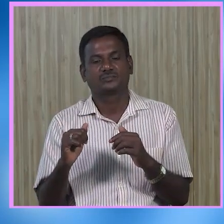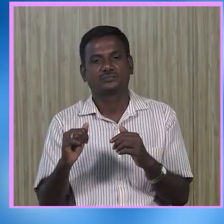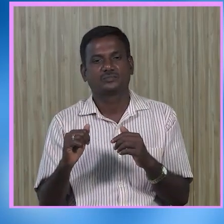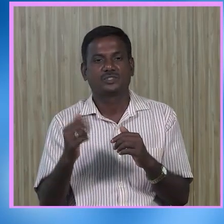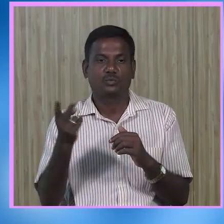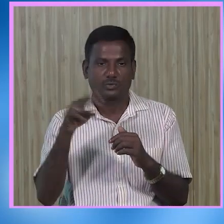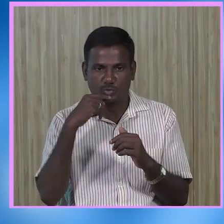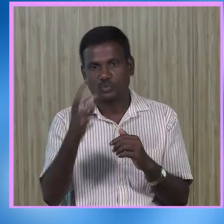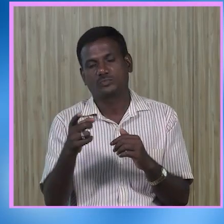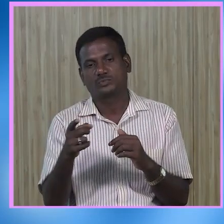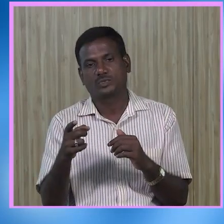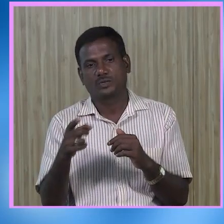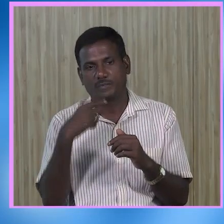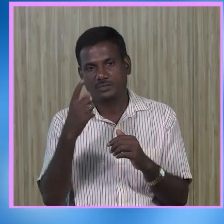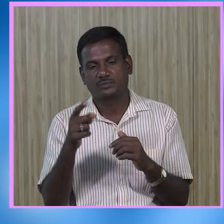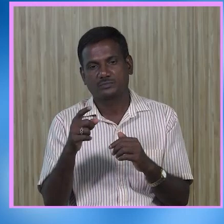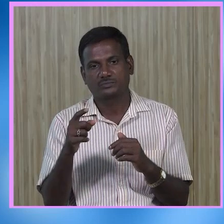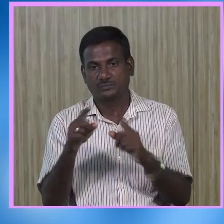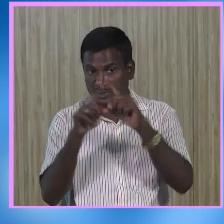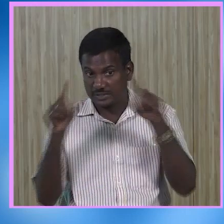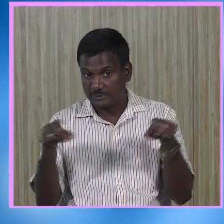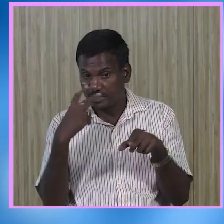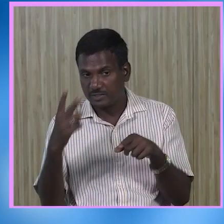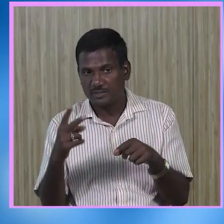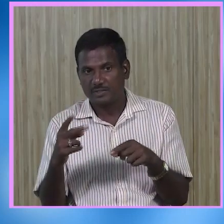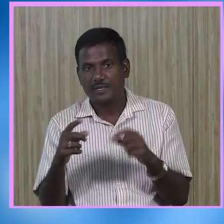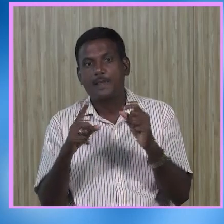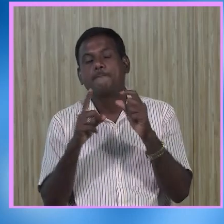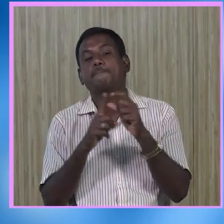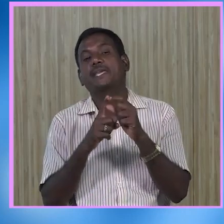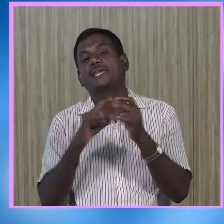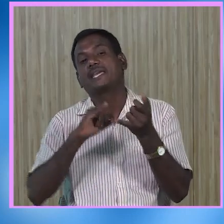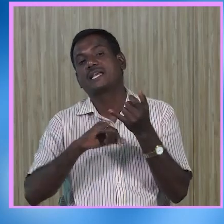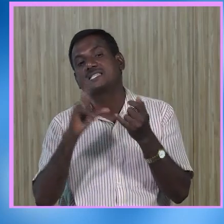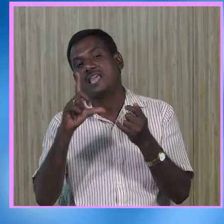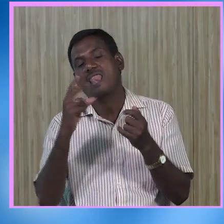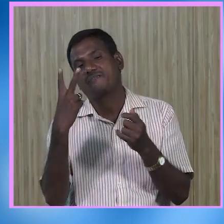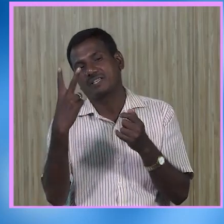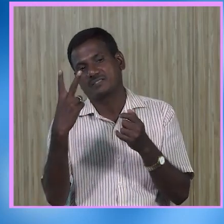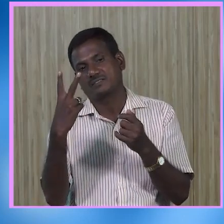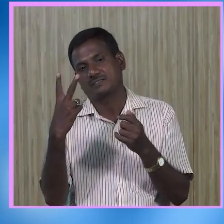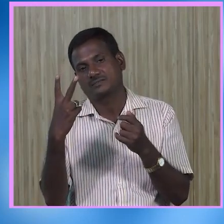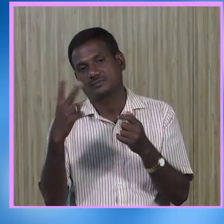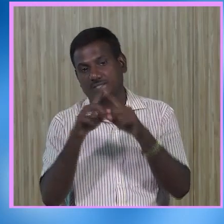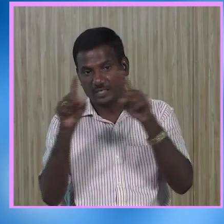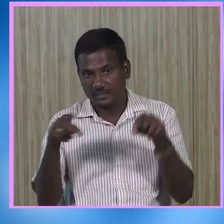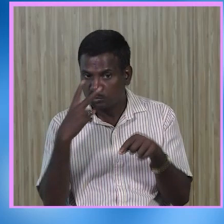இப்போது இன்னொரு விஷயமும் உங்களுக்கு பெட்டி சீட்டாக கொடுத்துருப்பாங்க புத்தகத்தில் பாருங்களேன், PSLV அப்படின்னு போட்டிருப்பாங்க. ஒரு